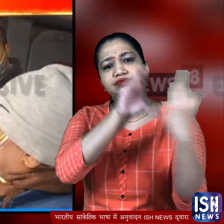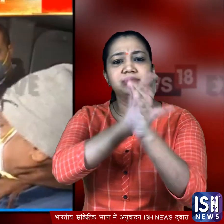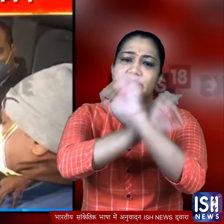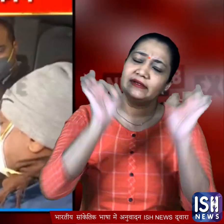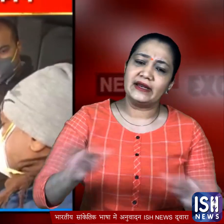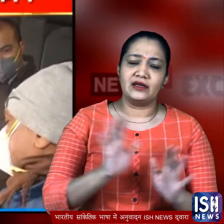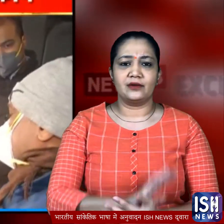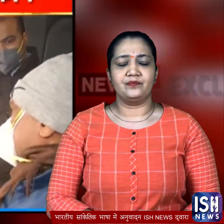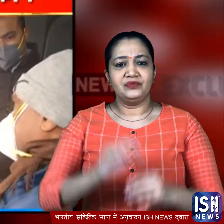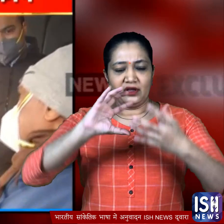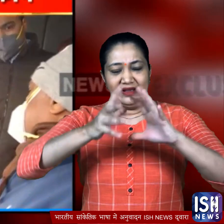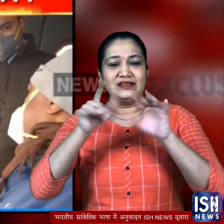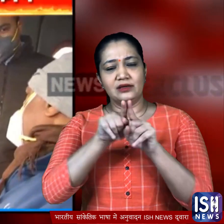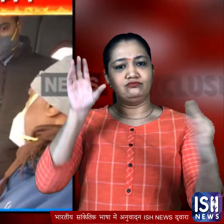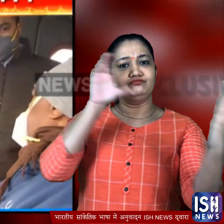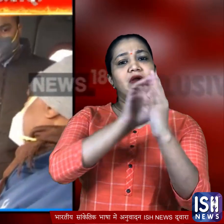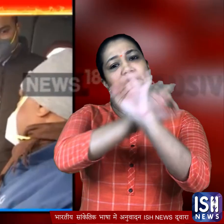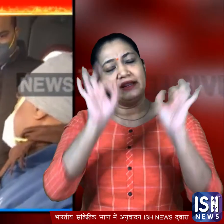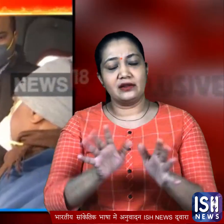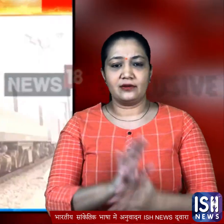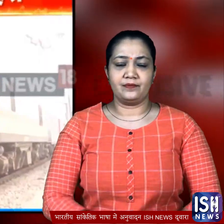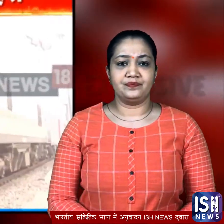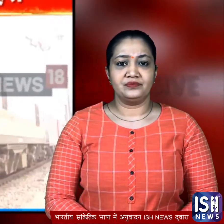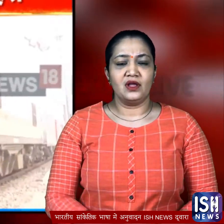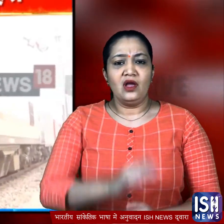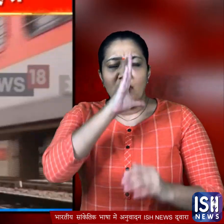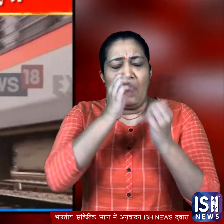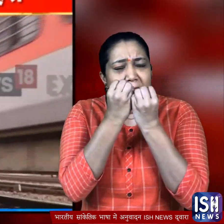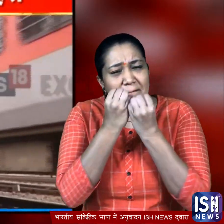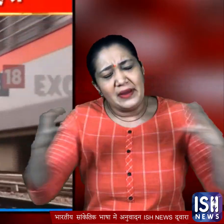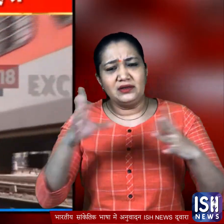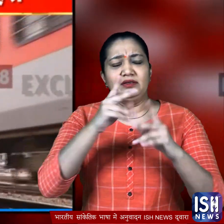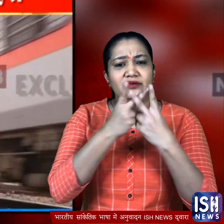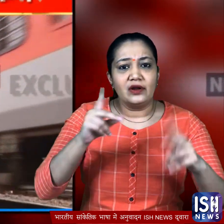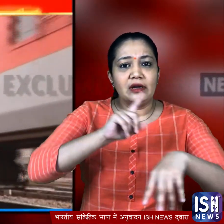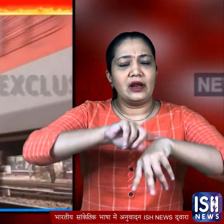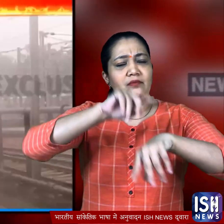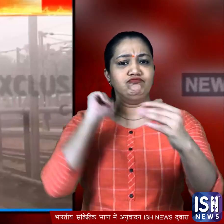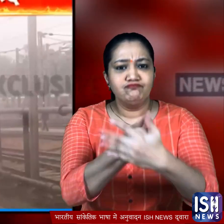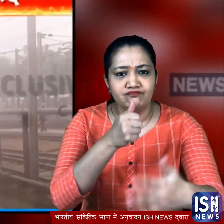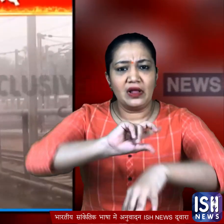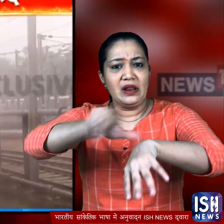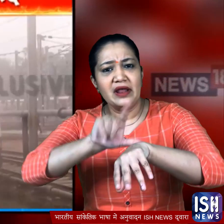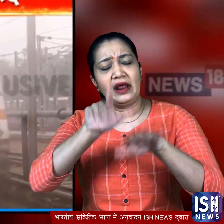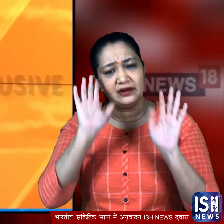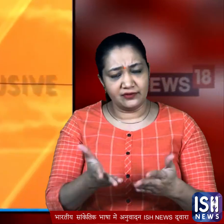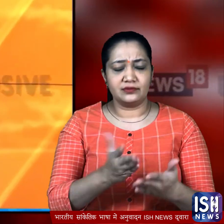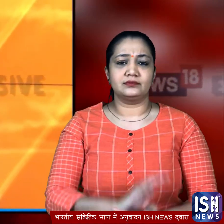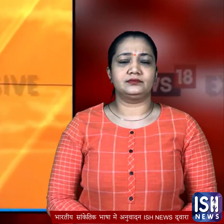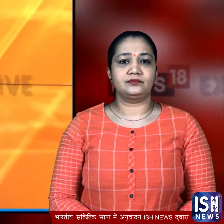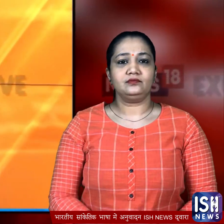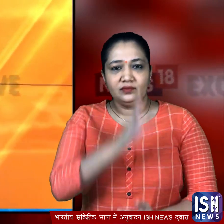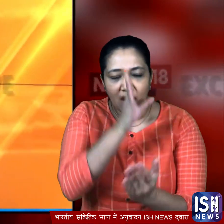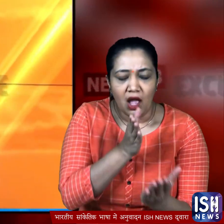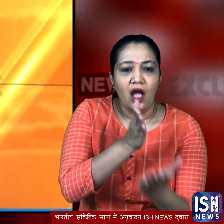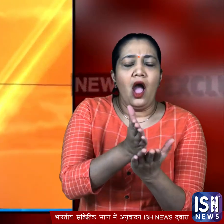ऑन ड्यूटी करने के साथ ही एक ये इंस्ट्रूमेंट ड्राइवर साहब को उपलब्ध करा दिया जाता है। बड़ी संख्या में ट्रेनें कोहरे की वजह से अपने तय समय से देरी से चल रही हैं, जिसकी